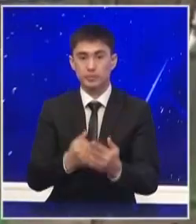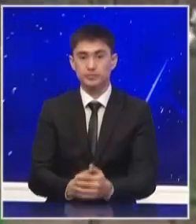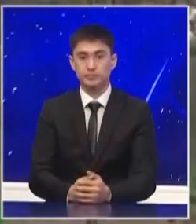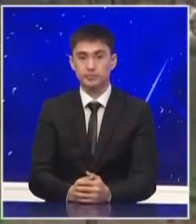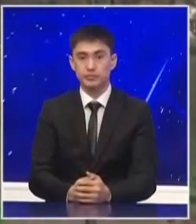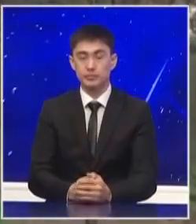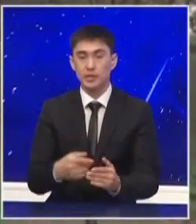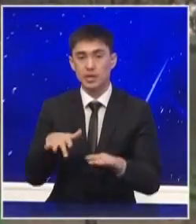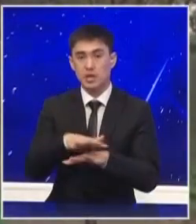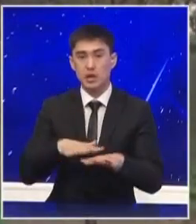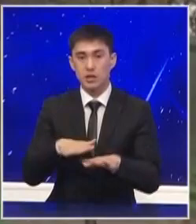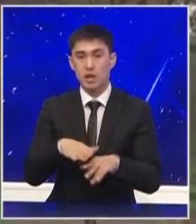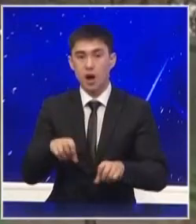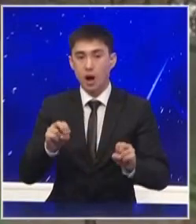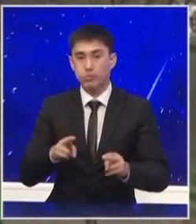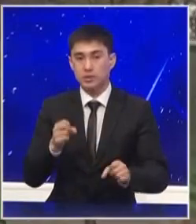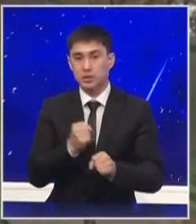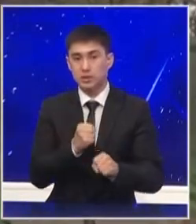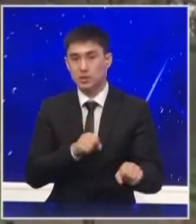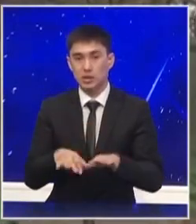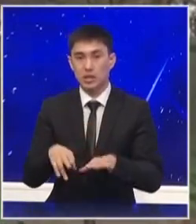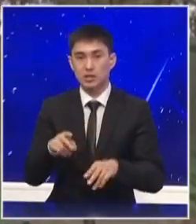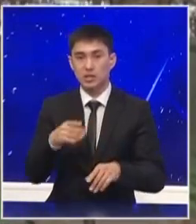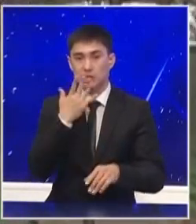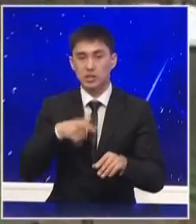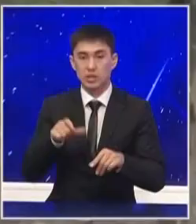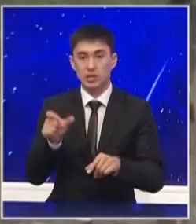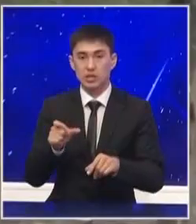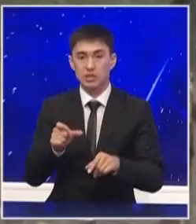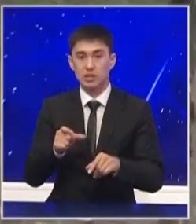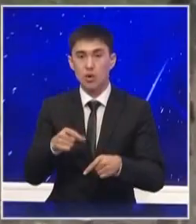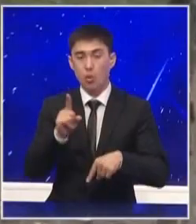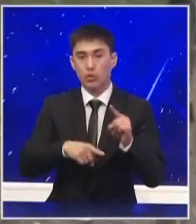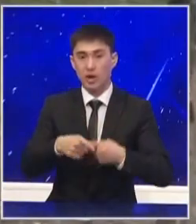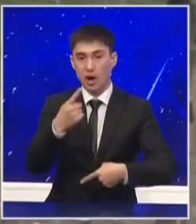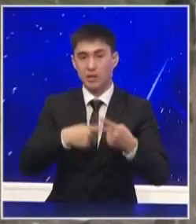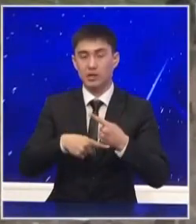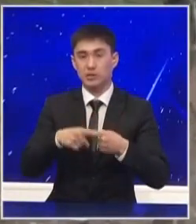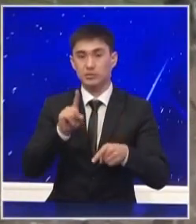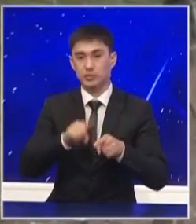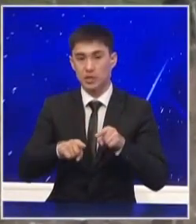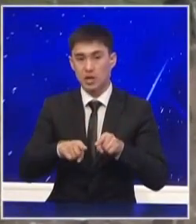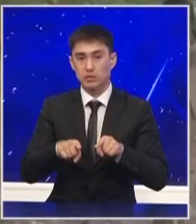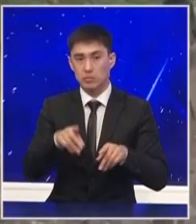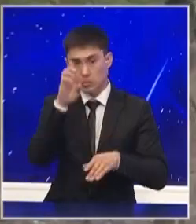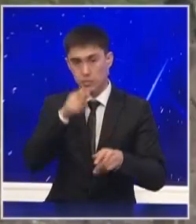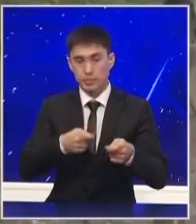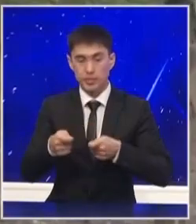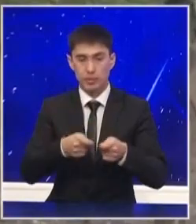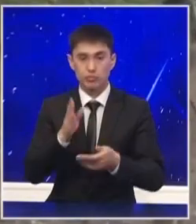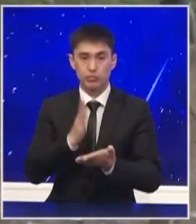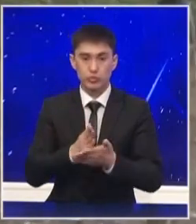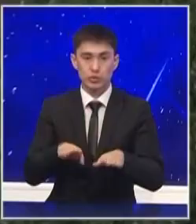отыр. Және елде қылмыс жасаған шетелдіктерді отанына қайтару мерзімі қысқартылмақ. Биліктің бұл мәселені қайта қарауына Еуропаға